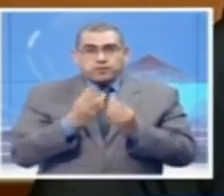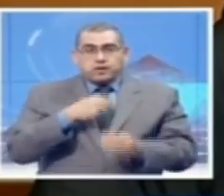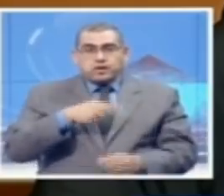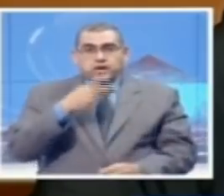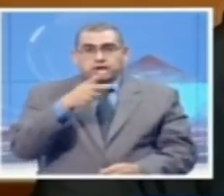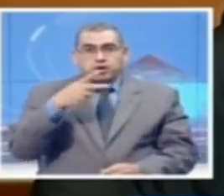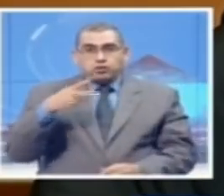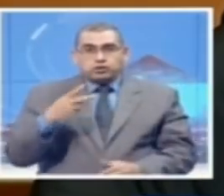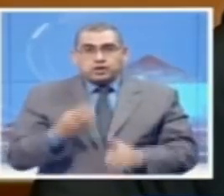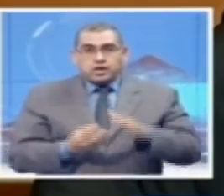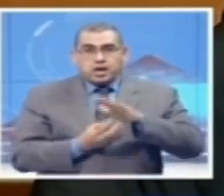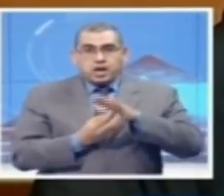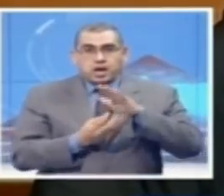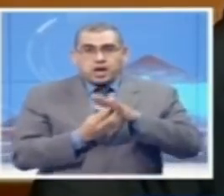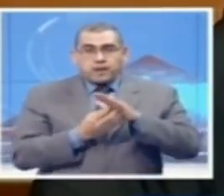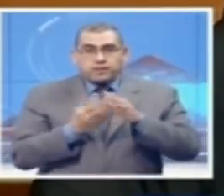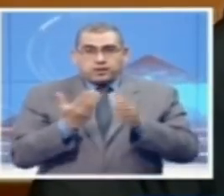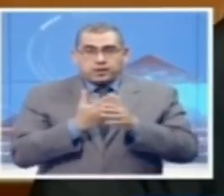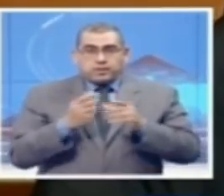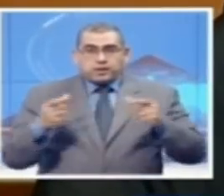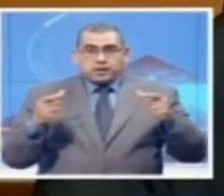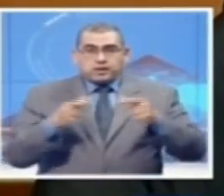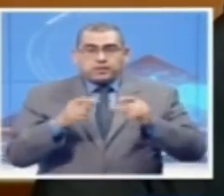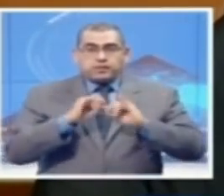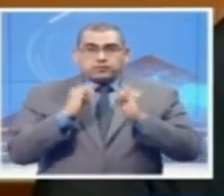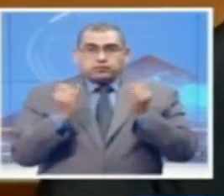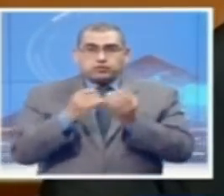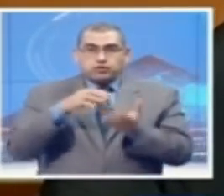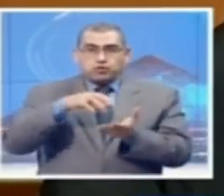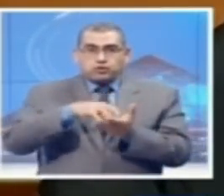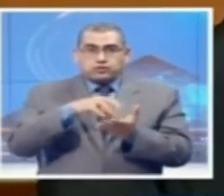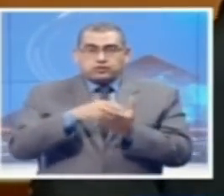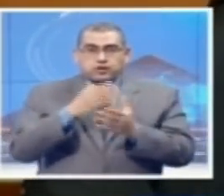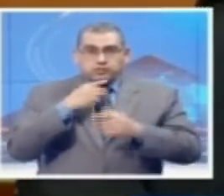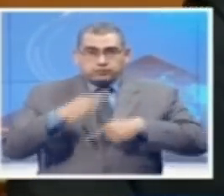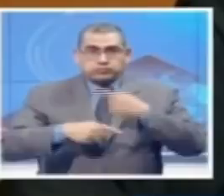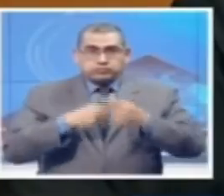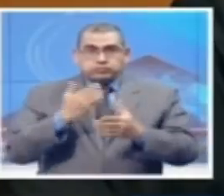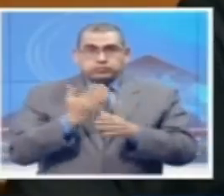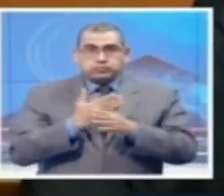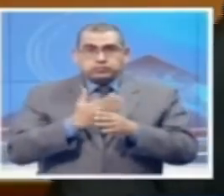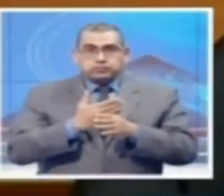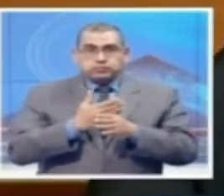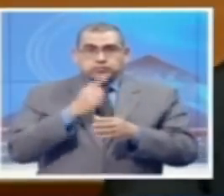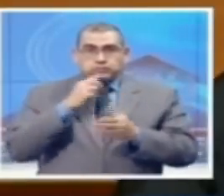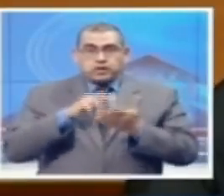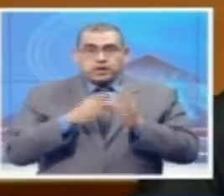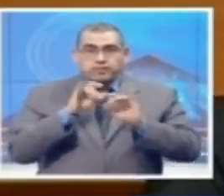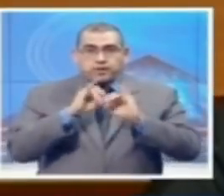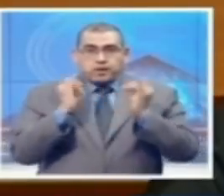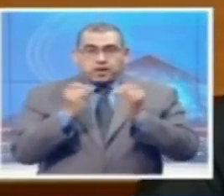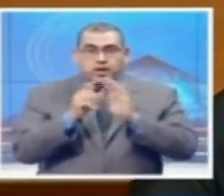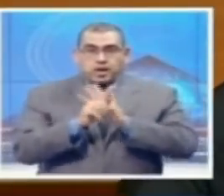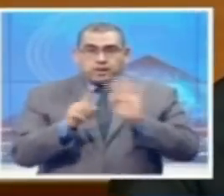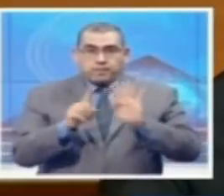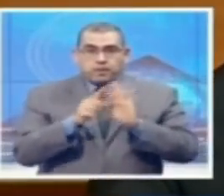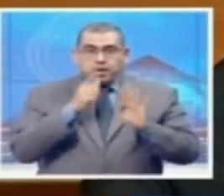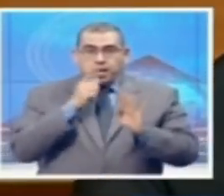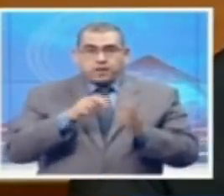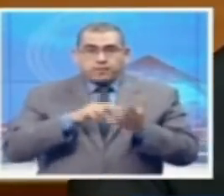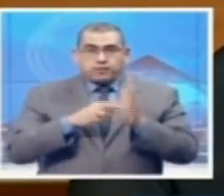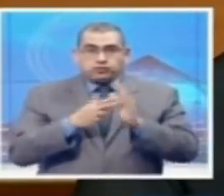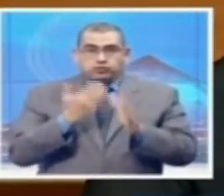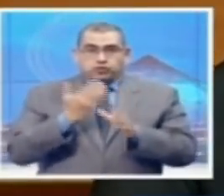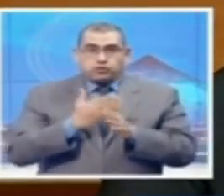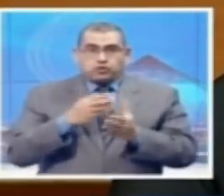22 جامعة لعقد دورات متتابعة للأئمة والواعظات وجميع